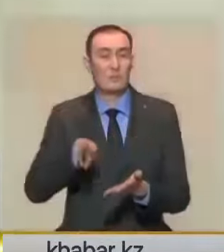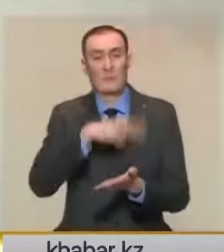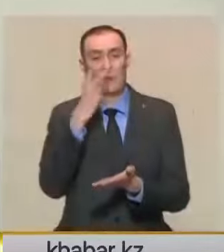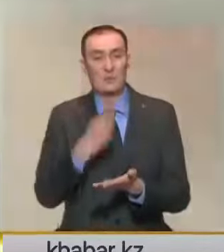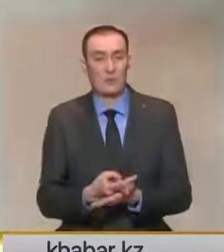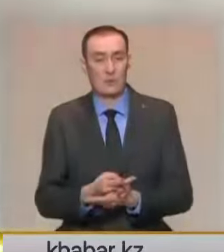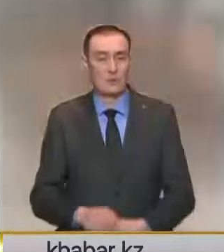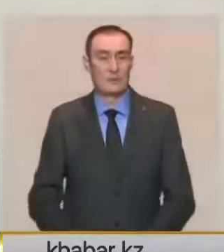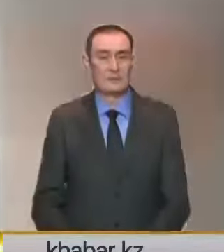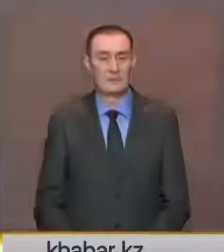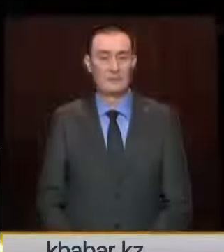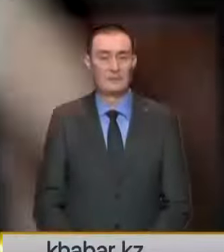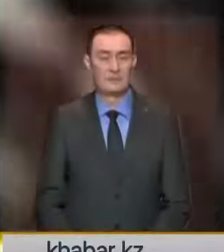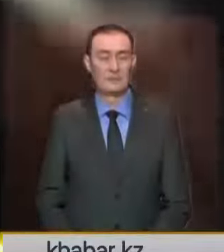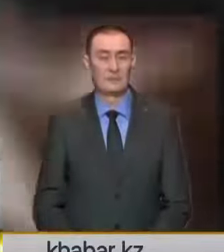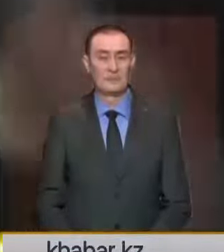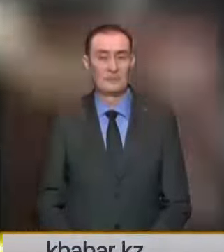ног.